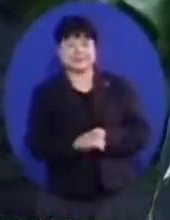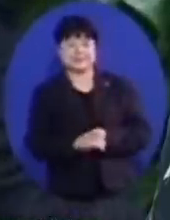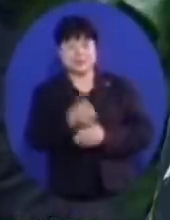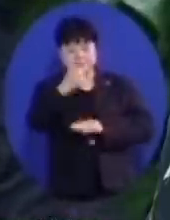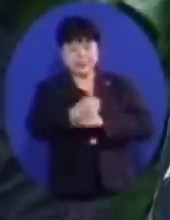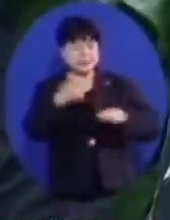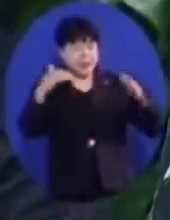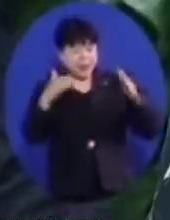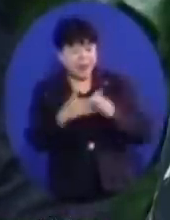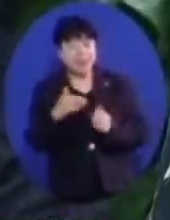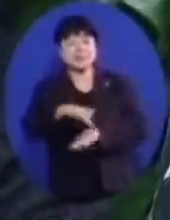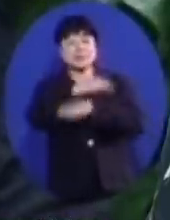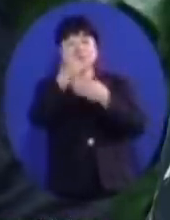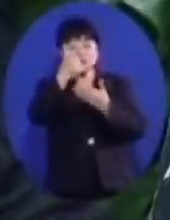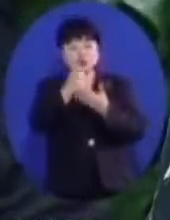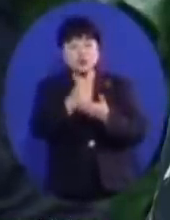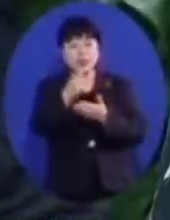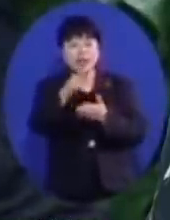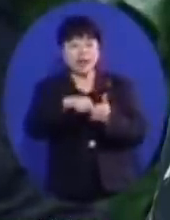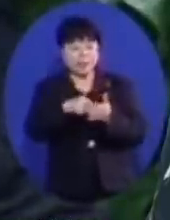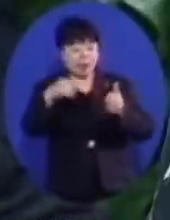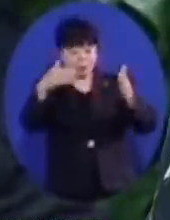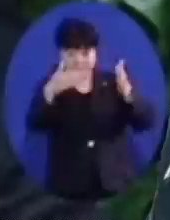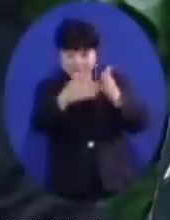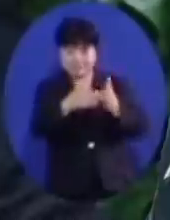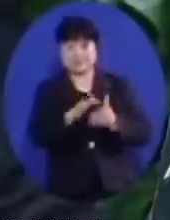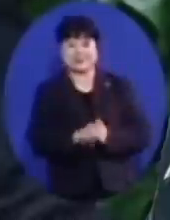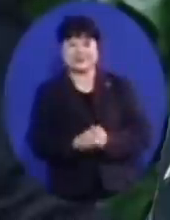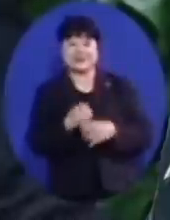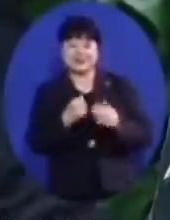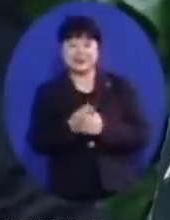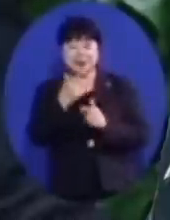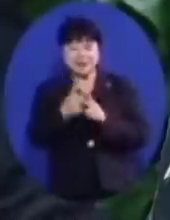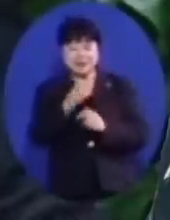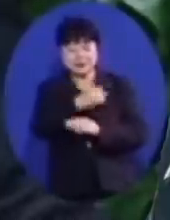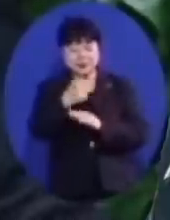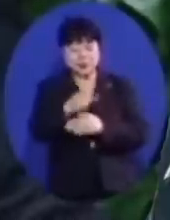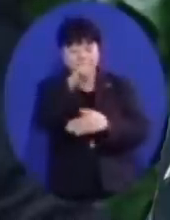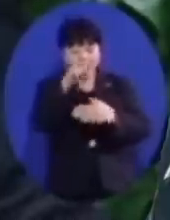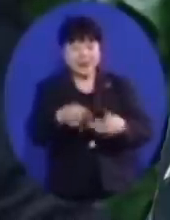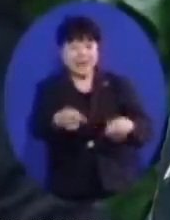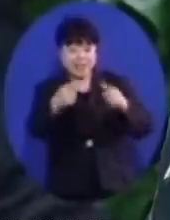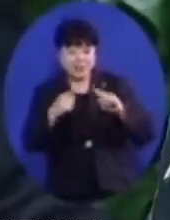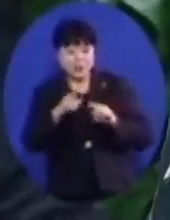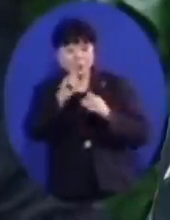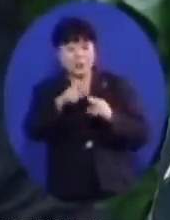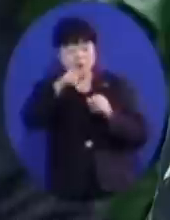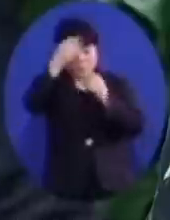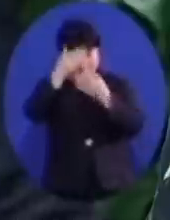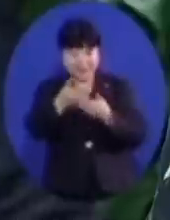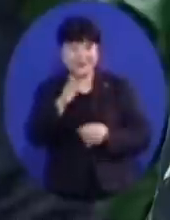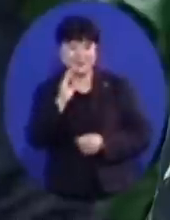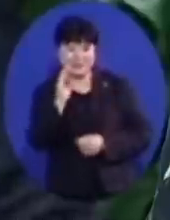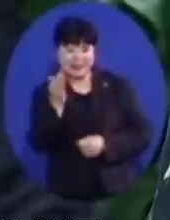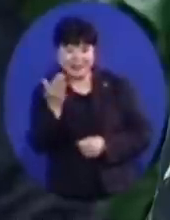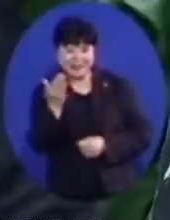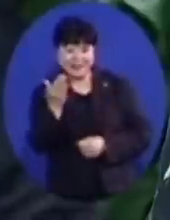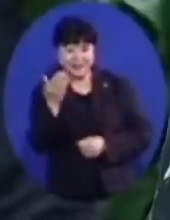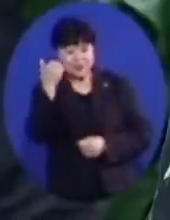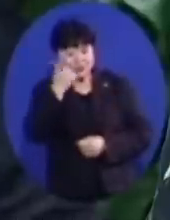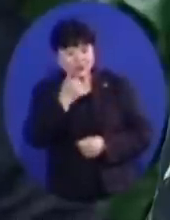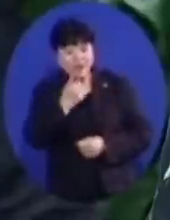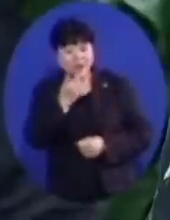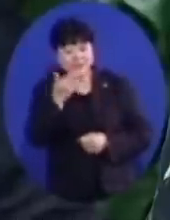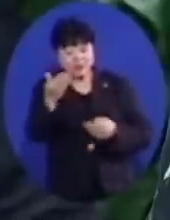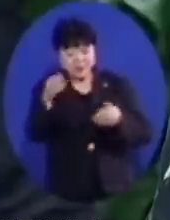끝까지 모든 죄를 다 청산해 버린 것입니다 그러므로 예수 그리스도 안에 들어오면 구원을 받습니다 누구든지